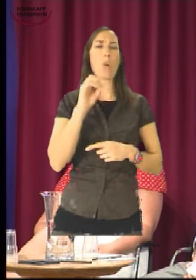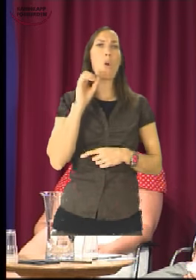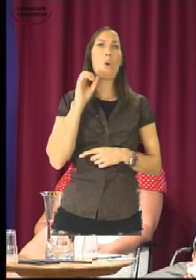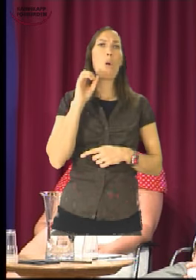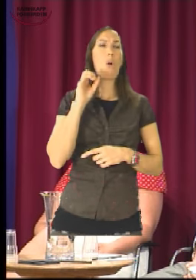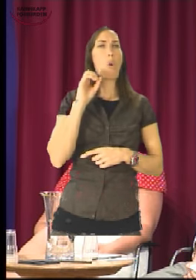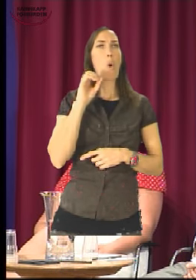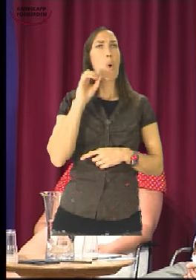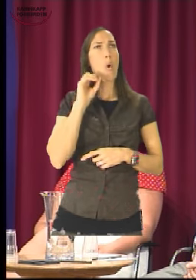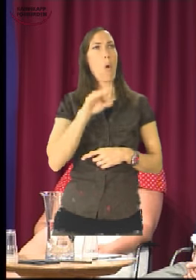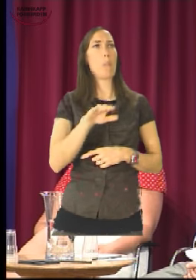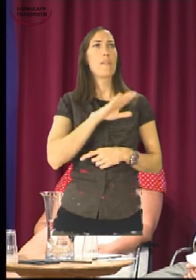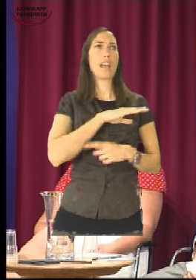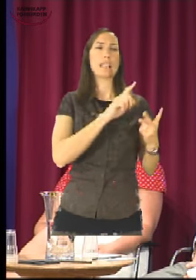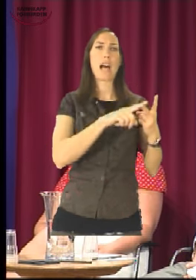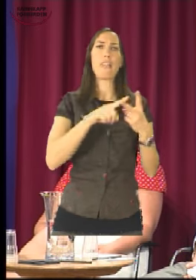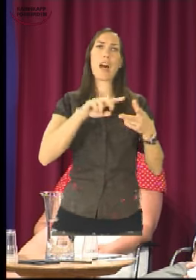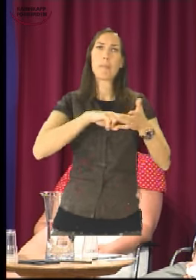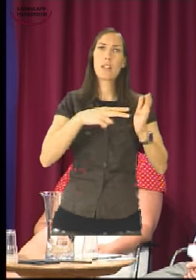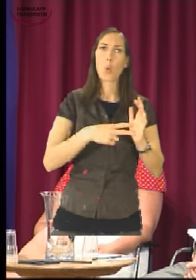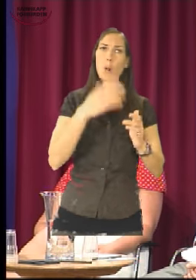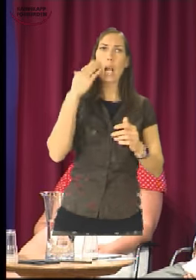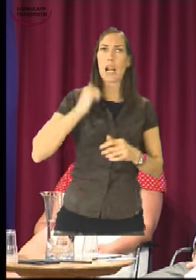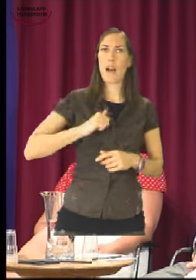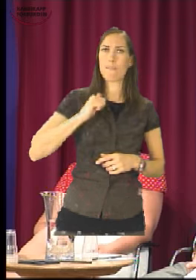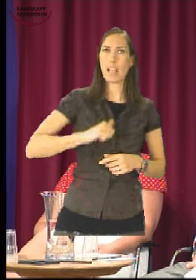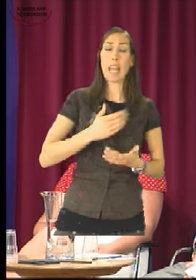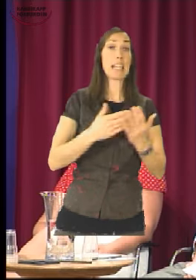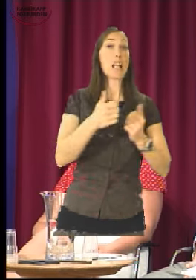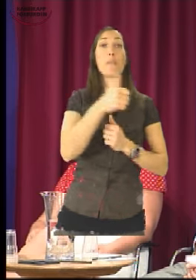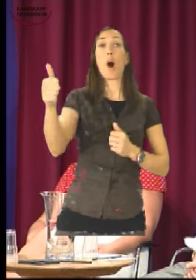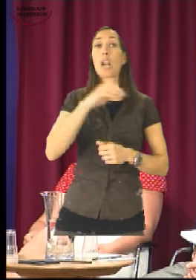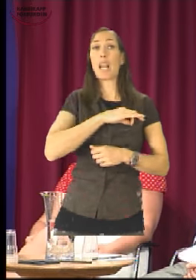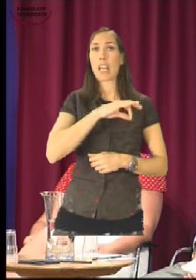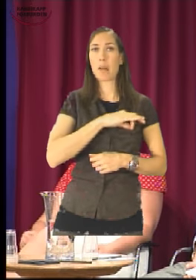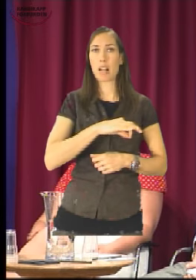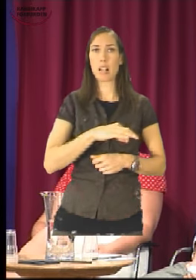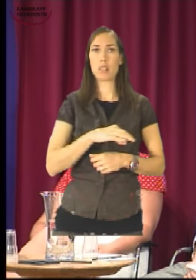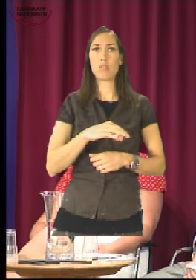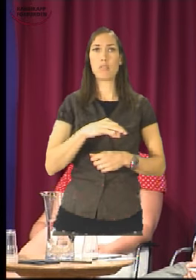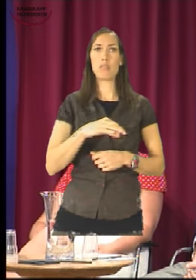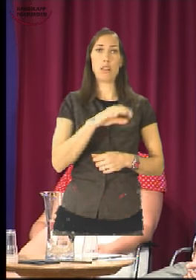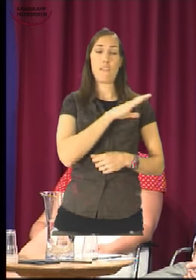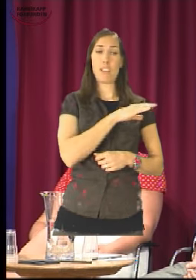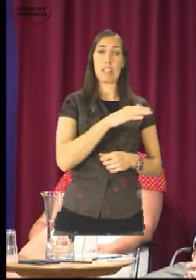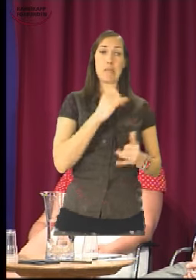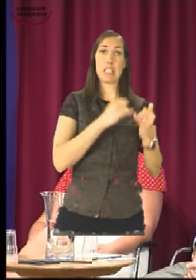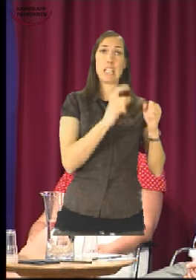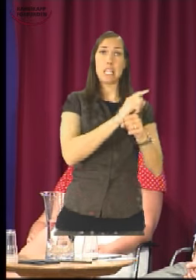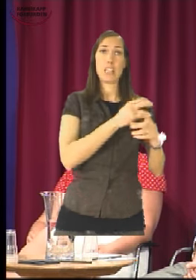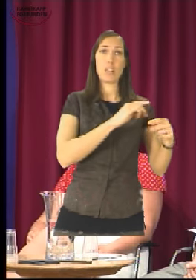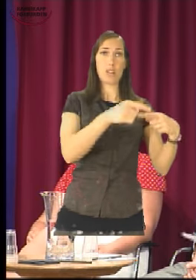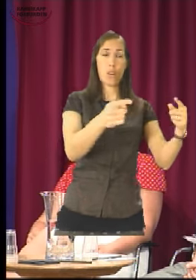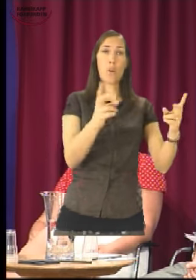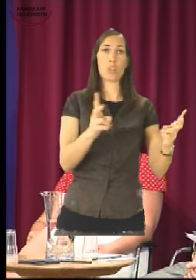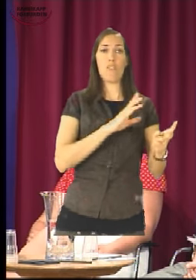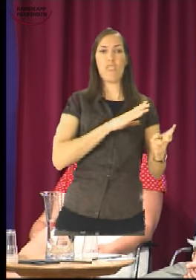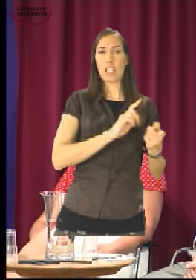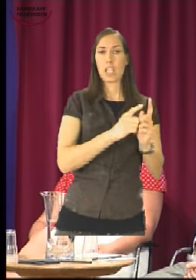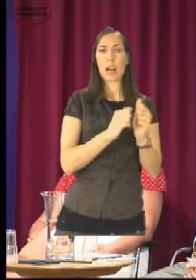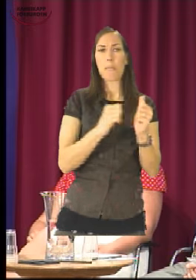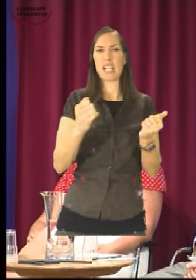andra metoder att använda och inte bara läkemedel. Och det har ju kommit fram på sistone. Det kan man också ha, men det kanske inte just i det